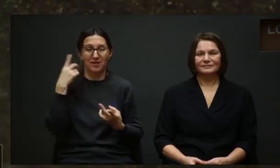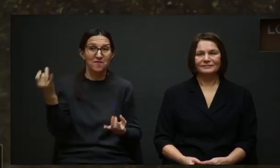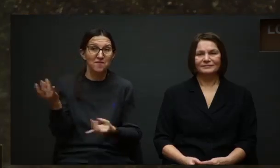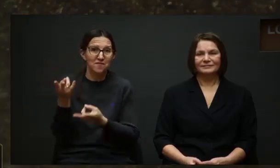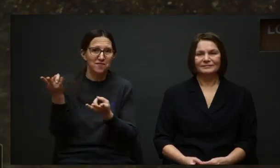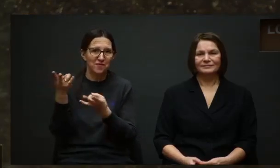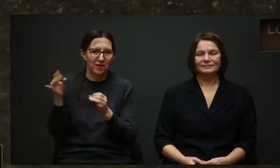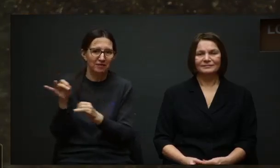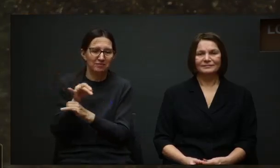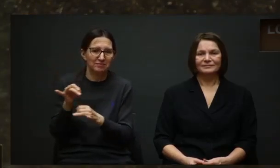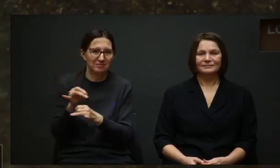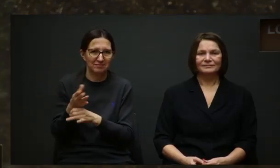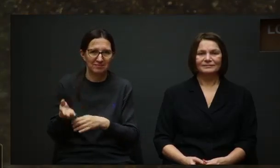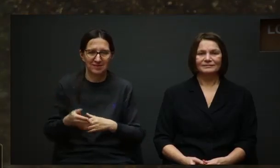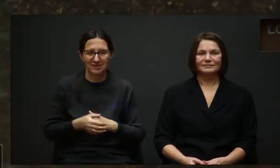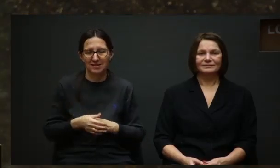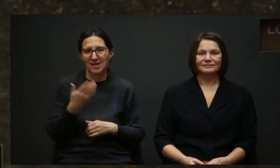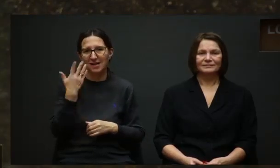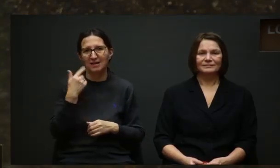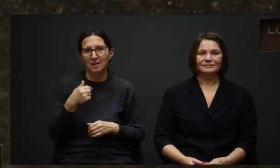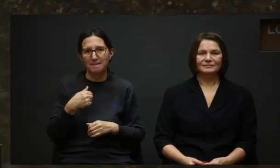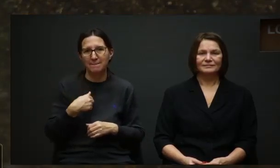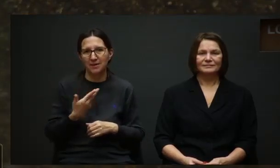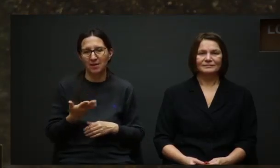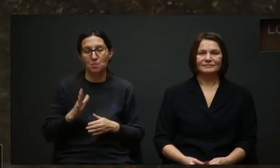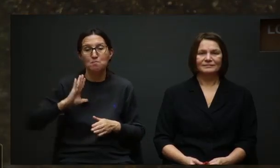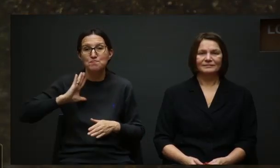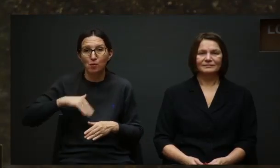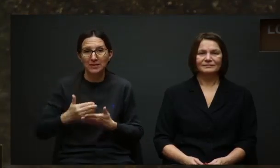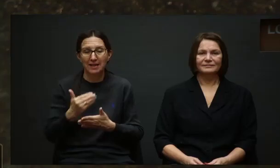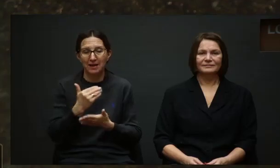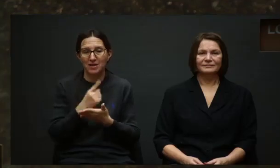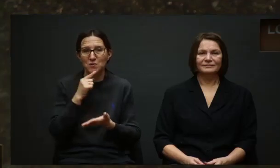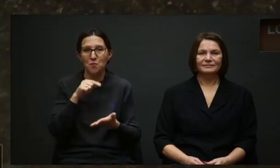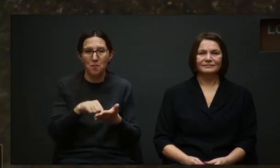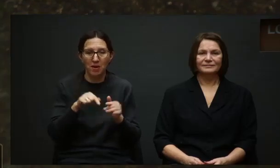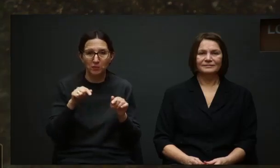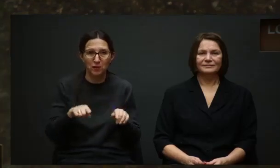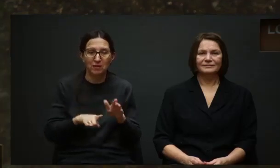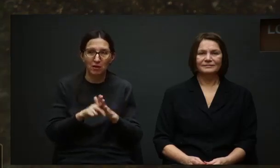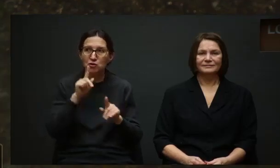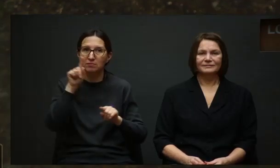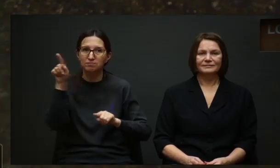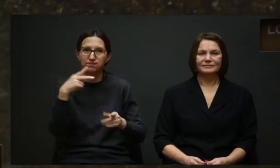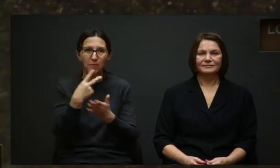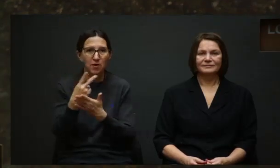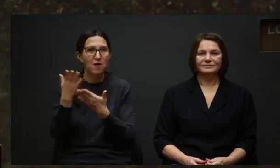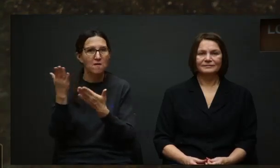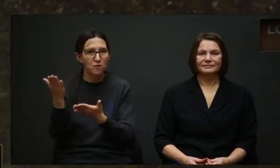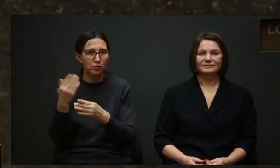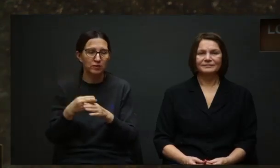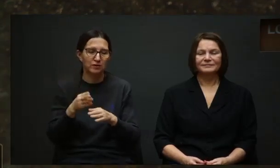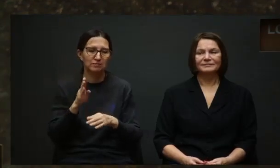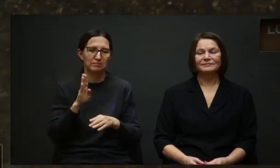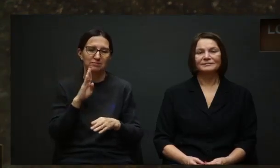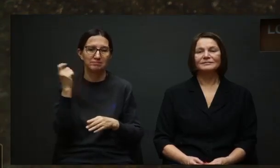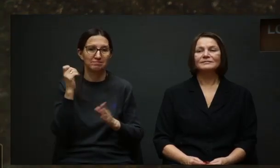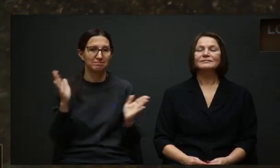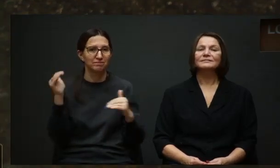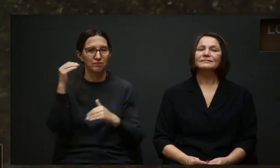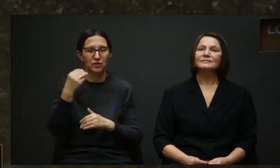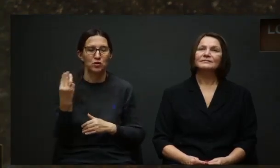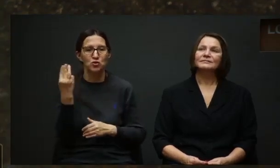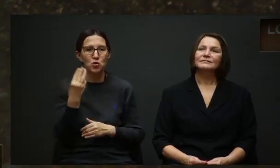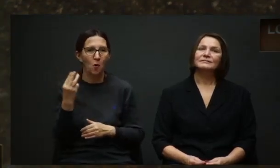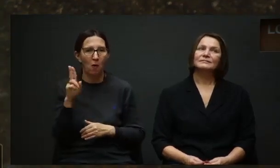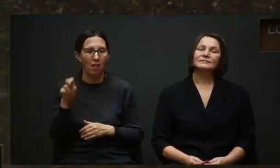разговор родителей. И когда мы наконец уже попали сюда, значит, мне стали показывать, вот «Шоколадница», вот «Пинтурикио»,